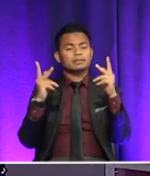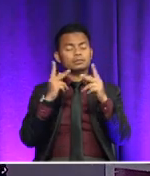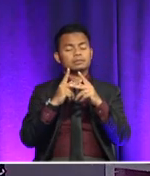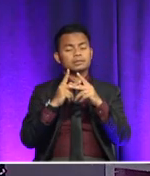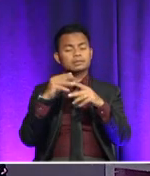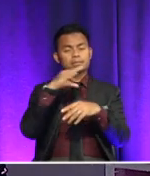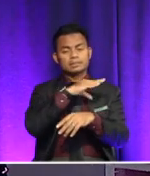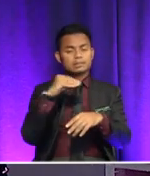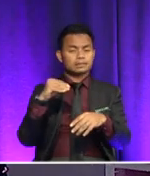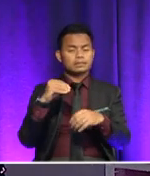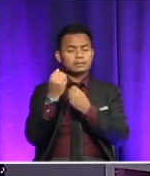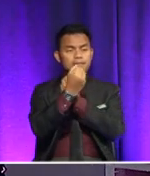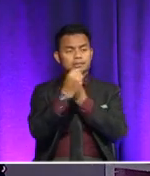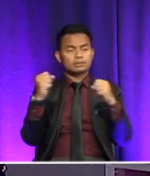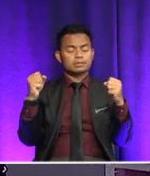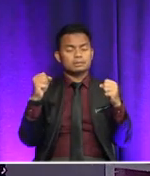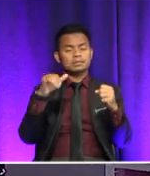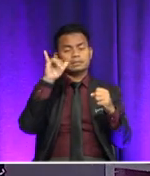pertama cerita tersebut